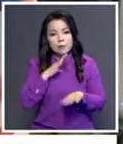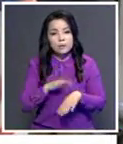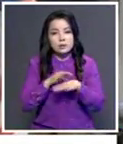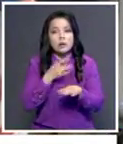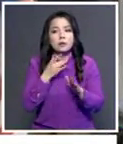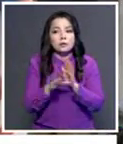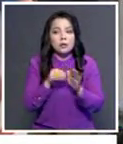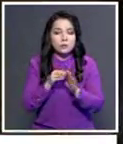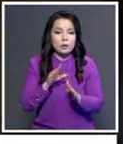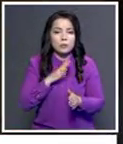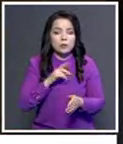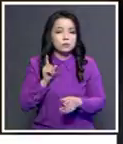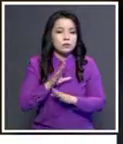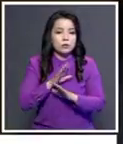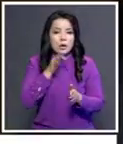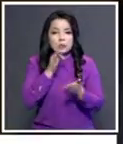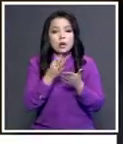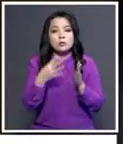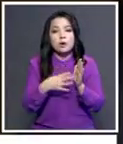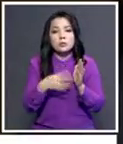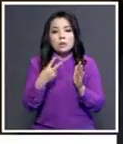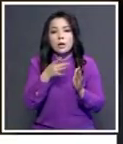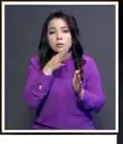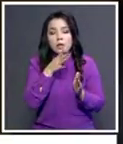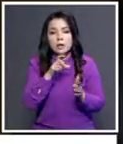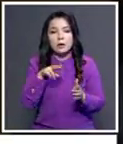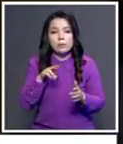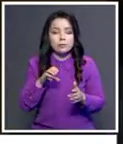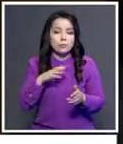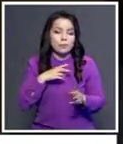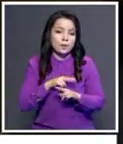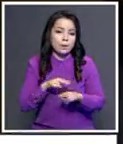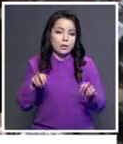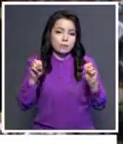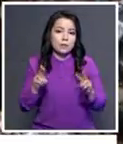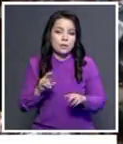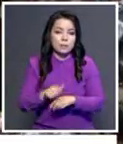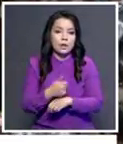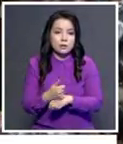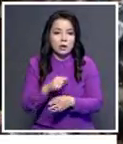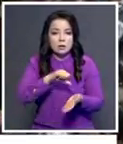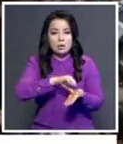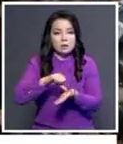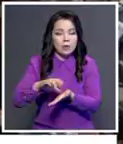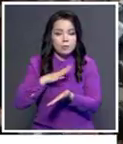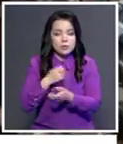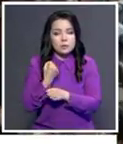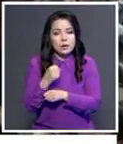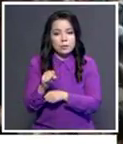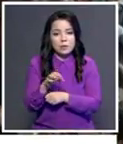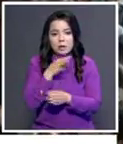сайлауда күтпеген жерден 92 жастағы экс-премьер бастаған оппозициялық Үміт Альянсы коалициясы жеңіске